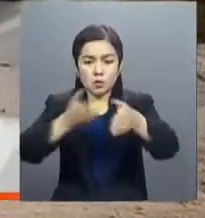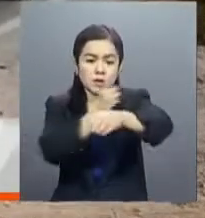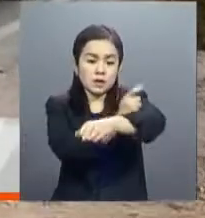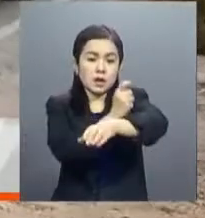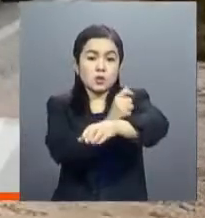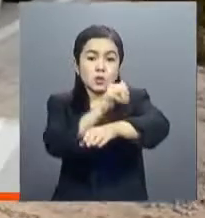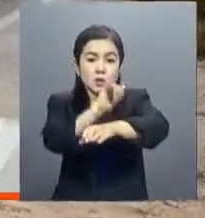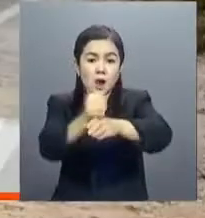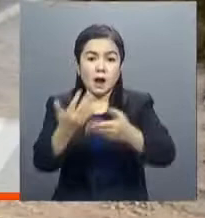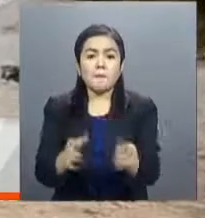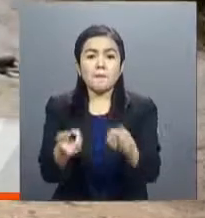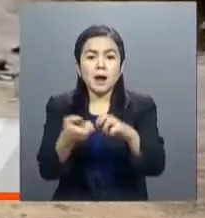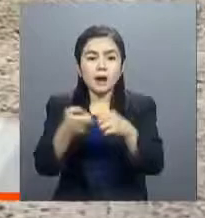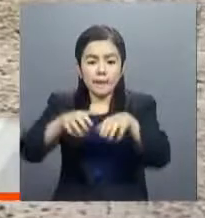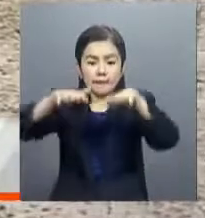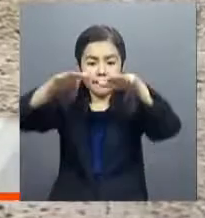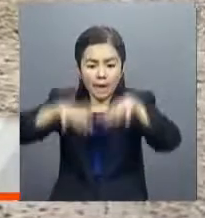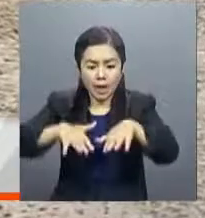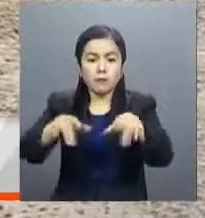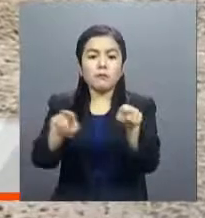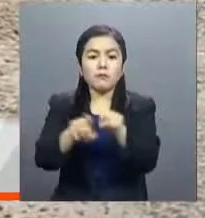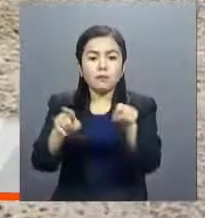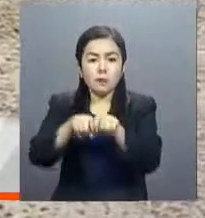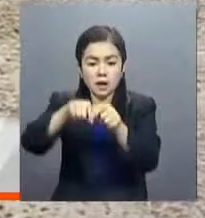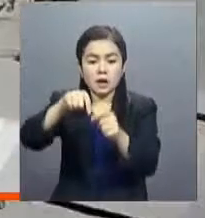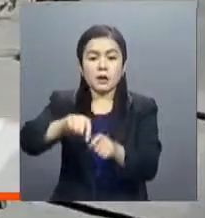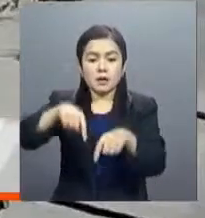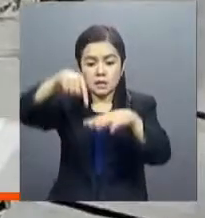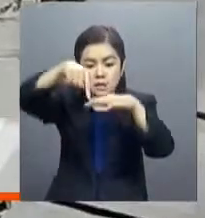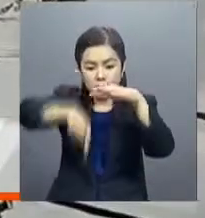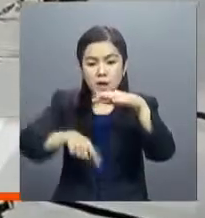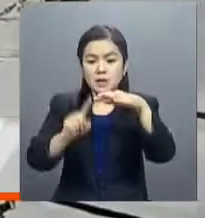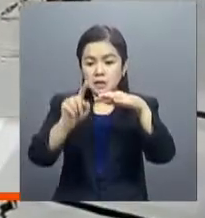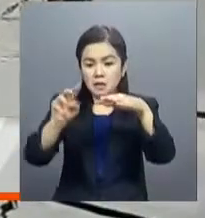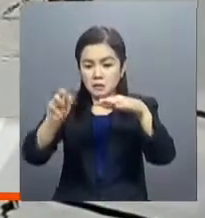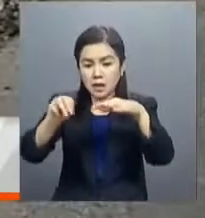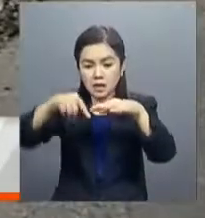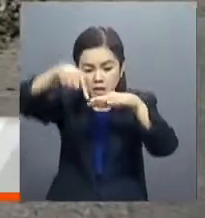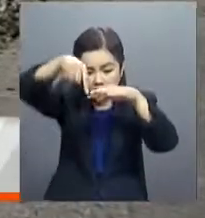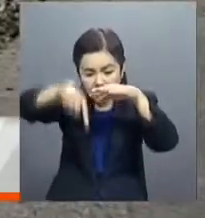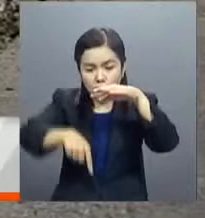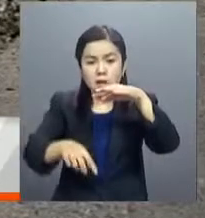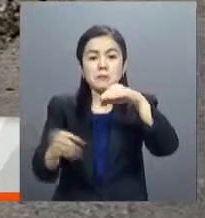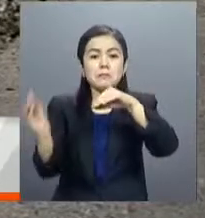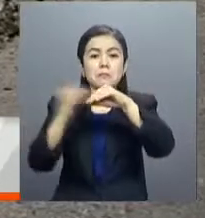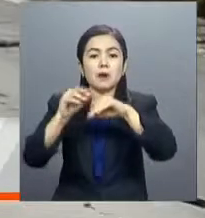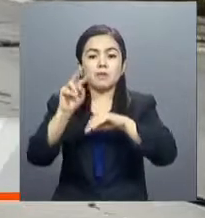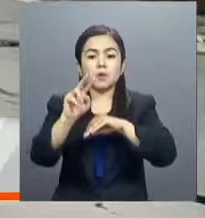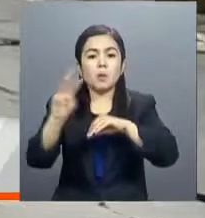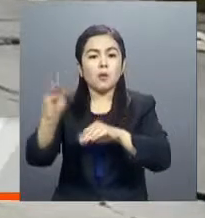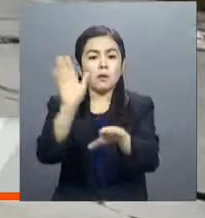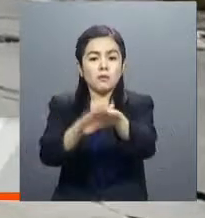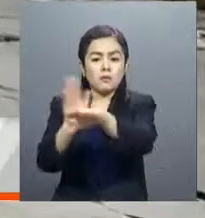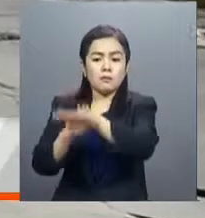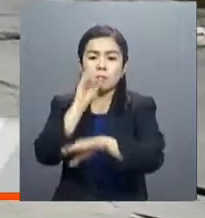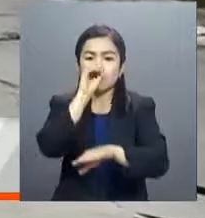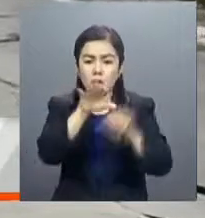มีรอยทรุดตัวเพิ่มขึ้นจากความลึก 1เมตเป็น 2เมตเจ้าหน้าที่หน่วยงานท้องถิ่นต้องติดป้ายแจ้งเตือนชาวบ้านใน